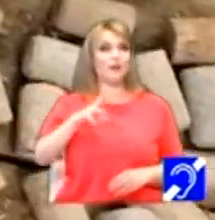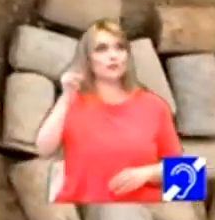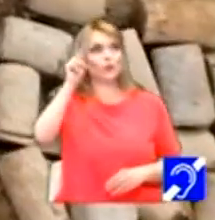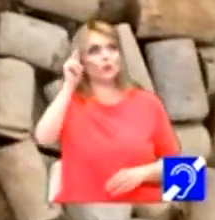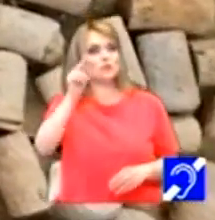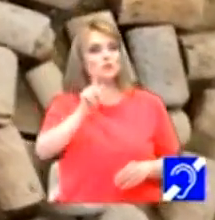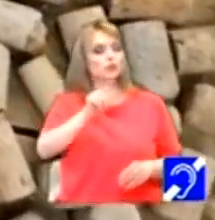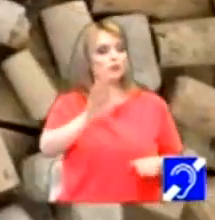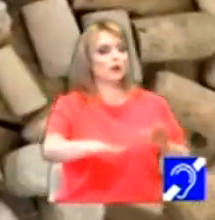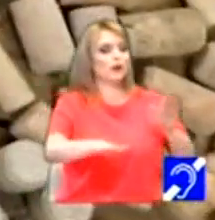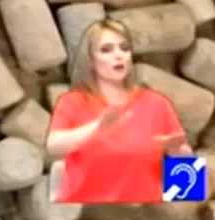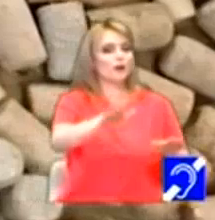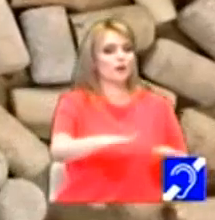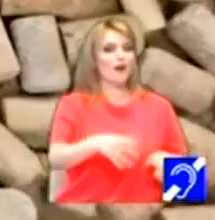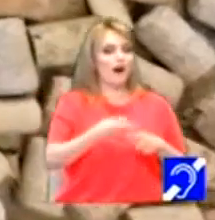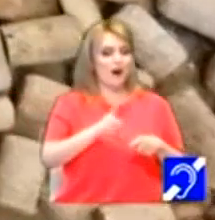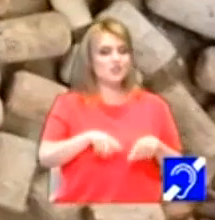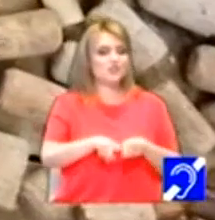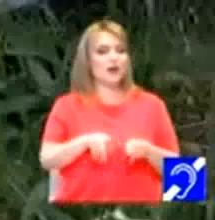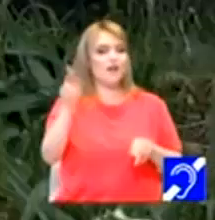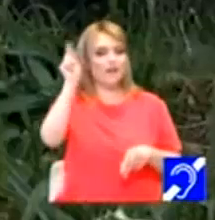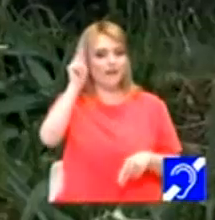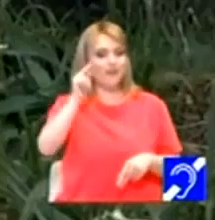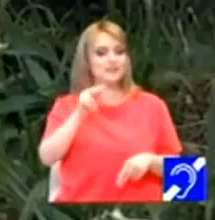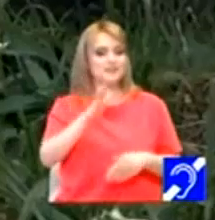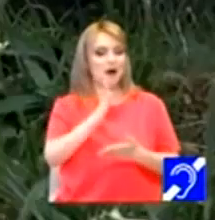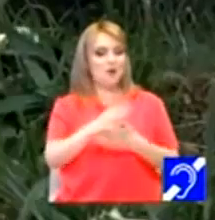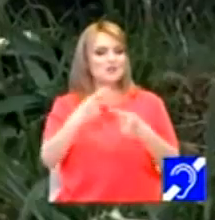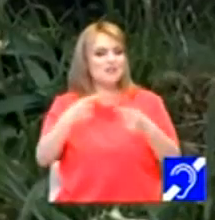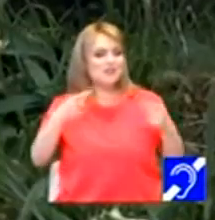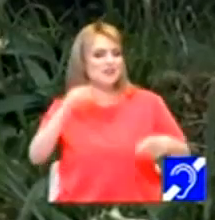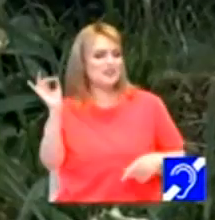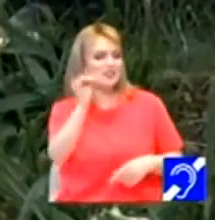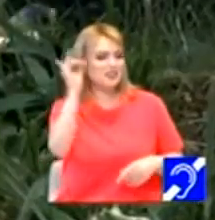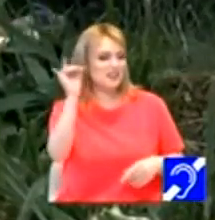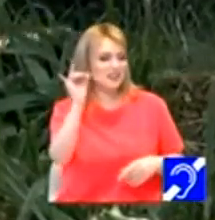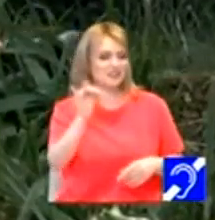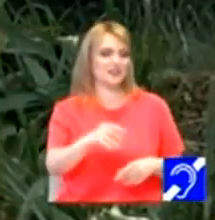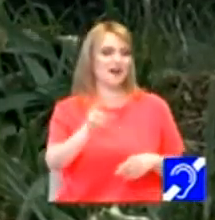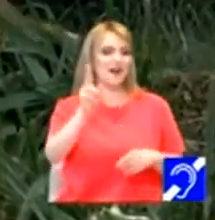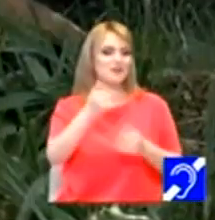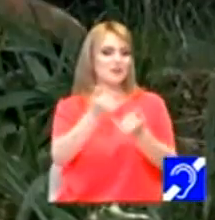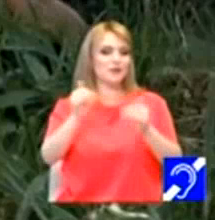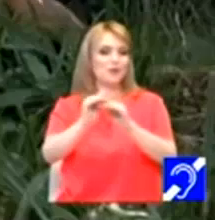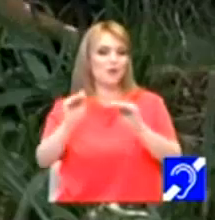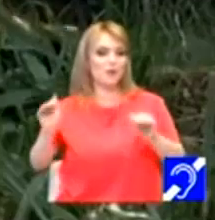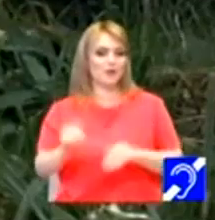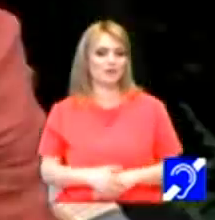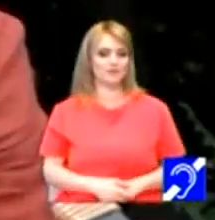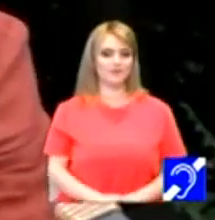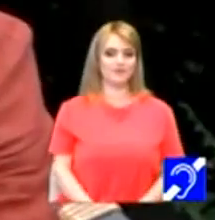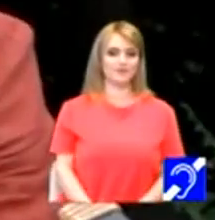sunt doar câteva dintre lecțiile învățate cu atâta ușurință de cei mici. Nu sunt scăpați o clipă de sub ochiul vigilent al